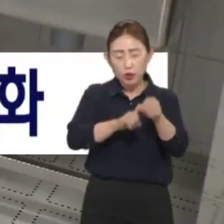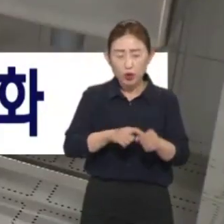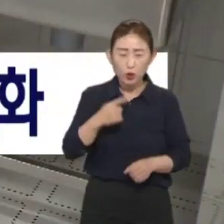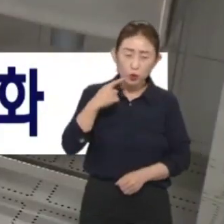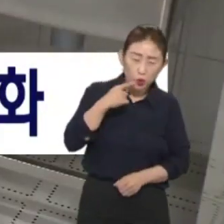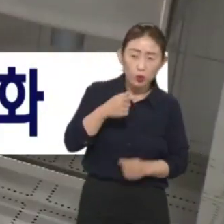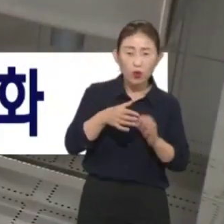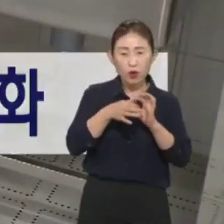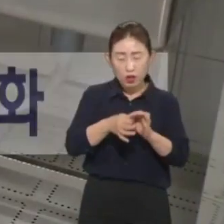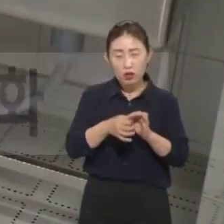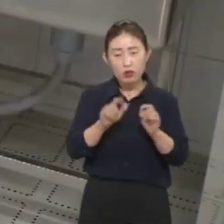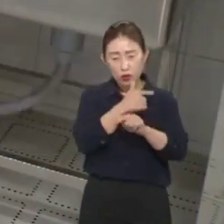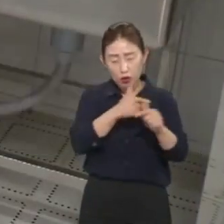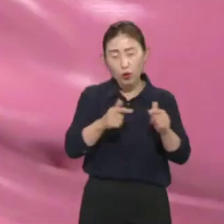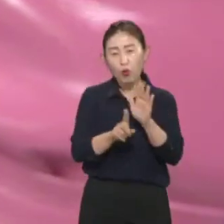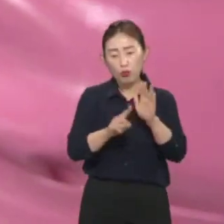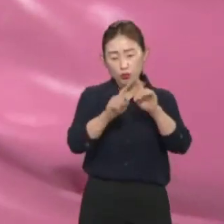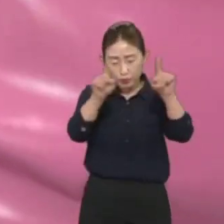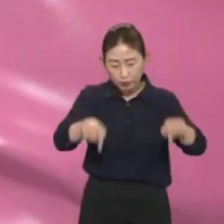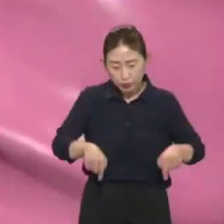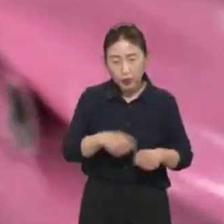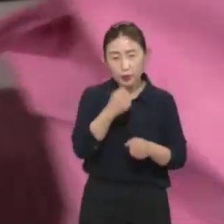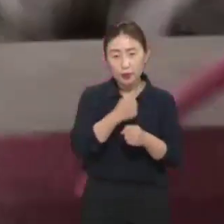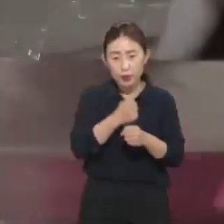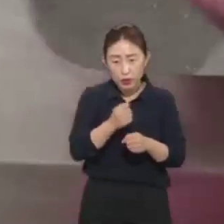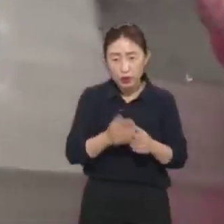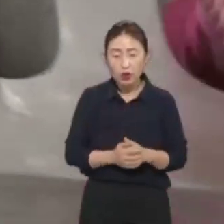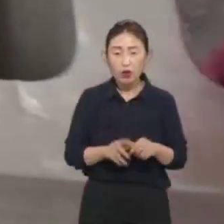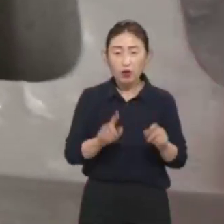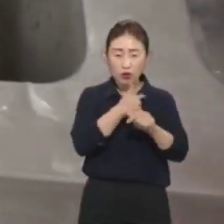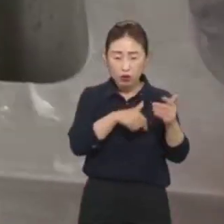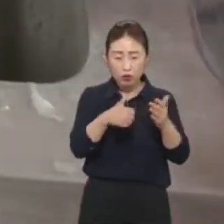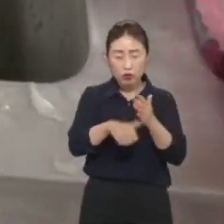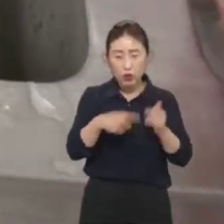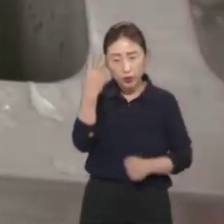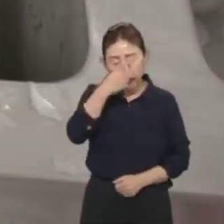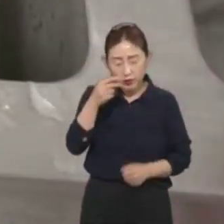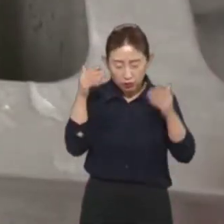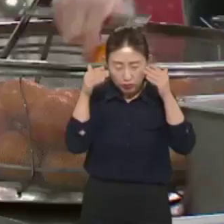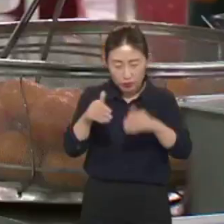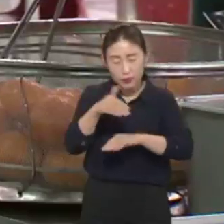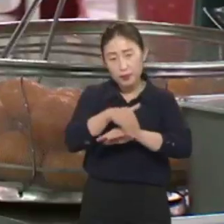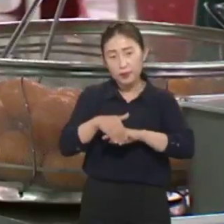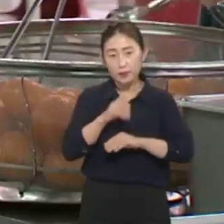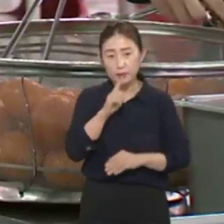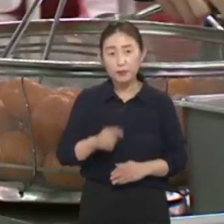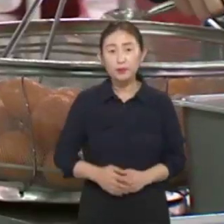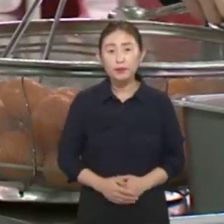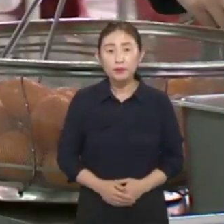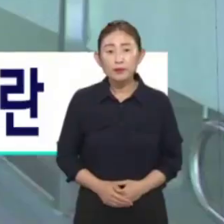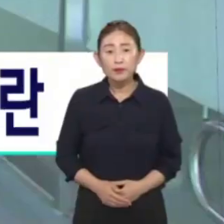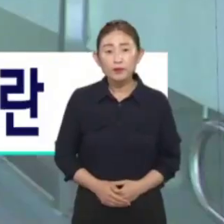관련 안내물을 제작하는 등 식재료 안전에도 총력을 다하겠다고 밝혔습니다.